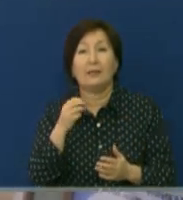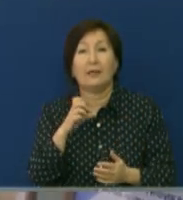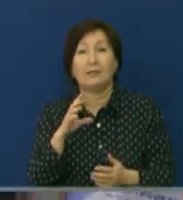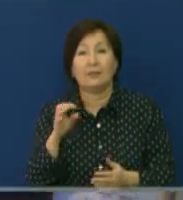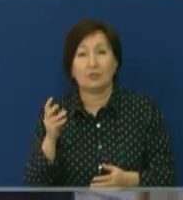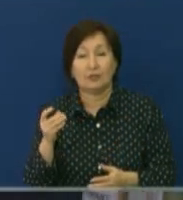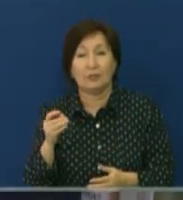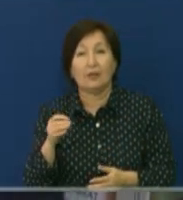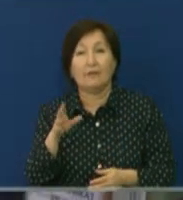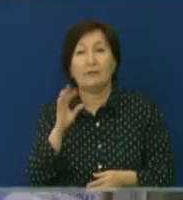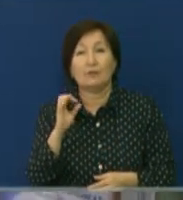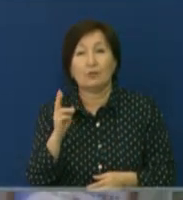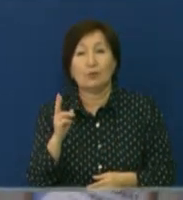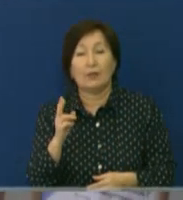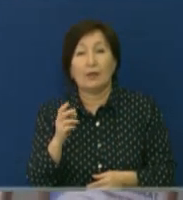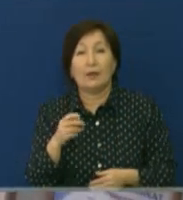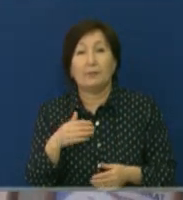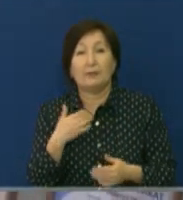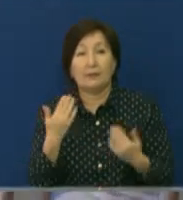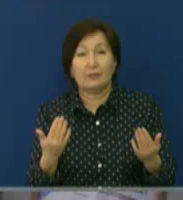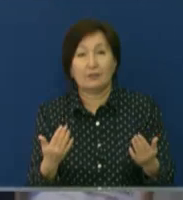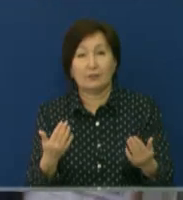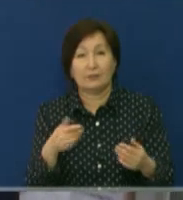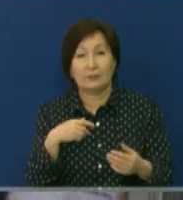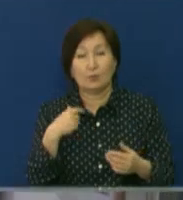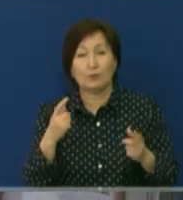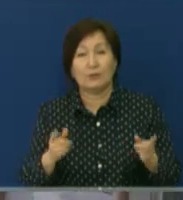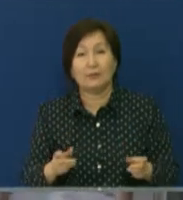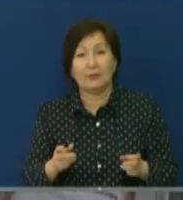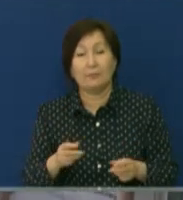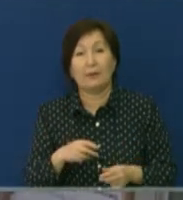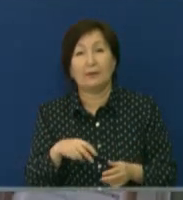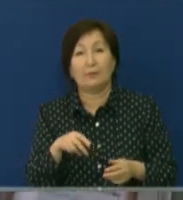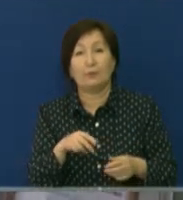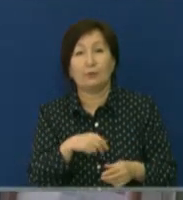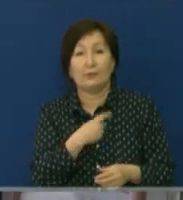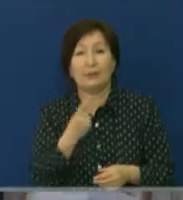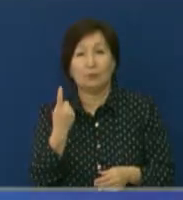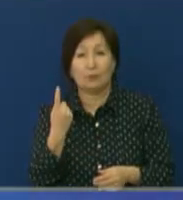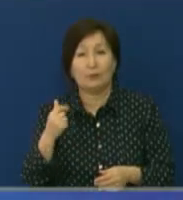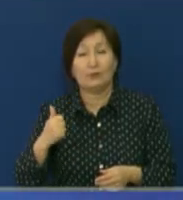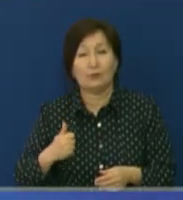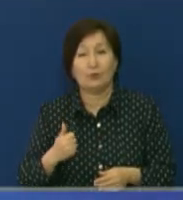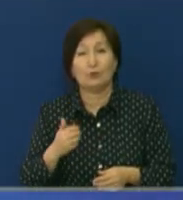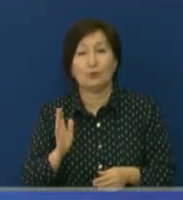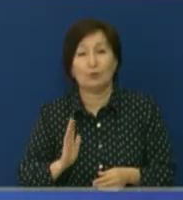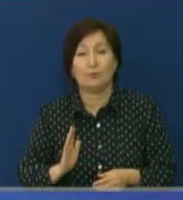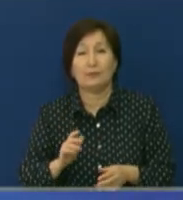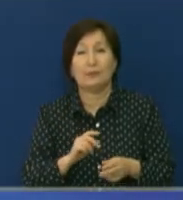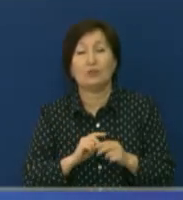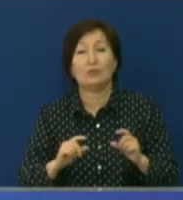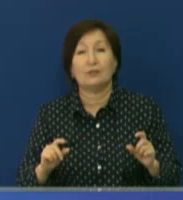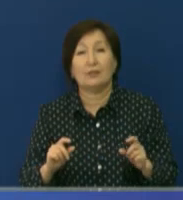квартирного дома общей площадью 140 квадратных метров в течение 1 недели жду от вас предложений жители